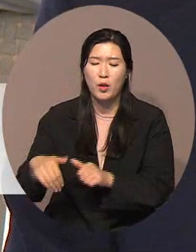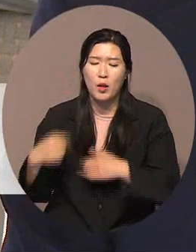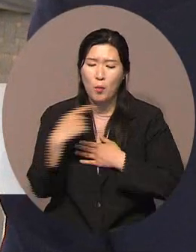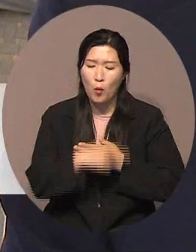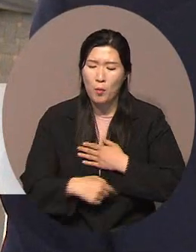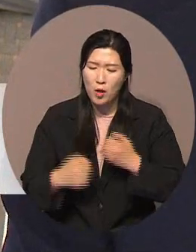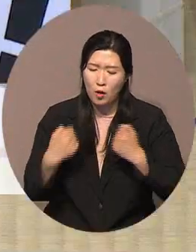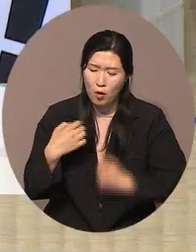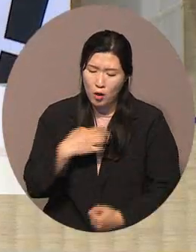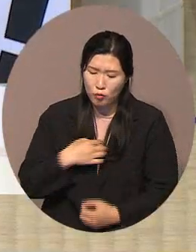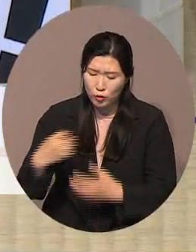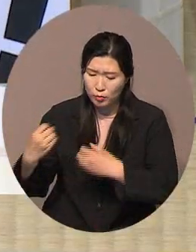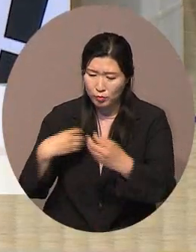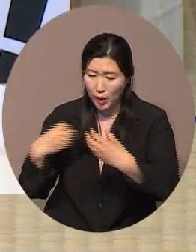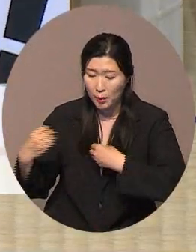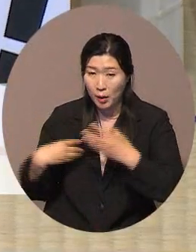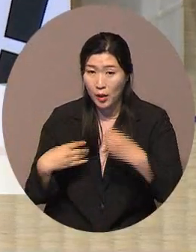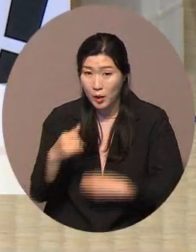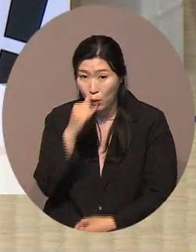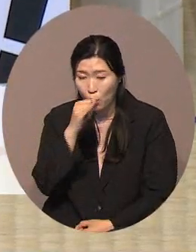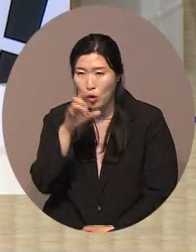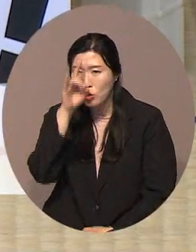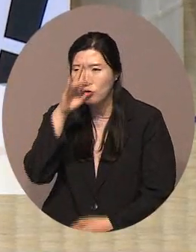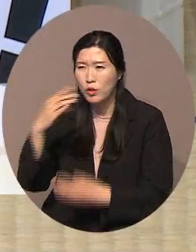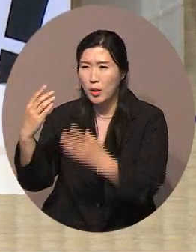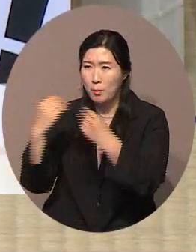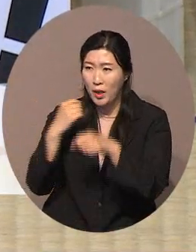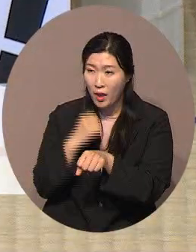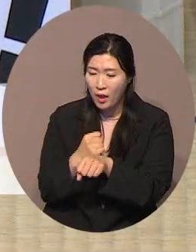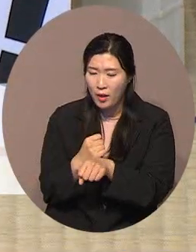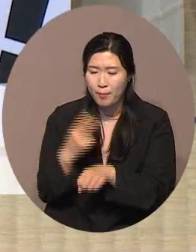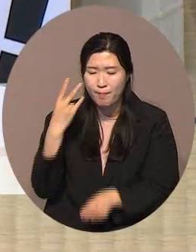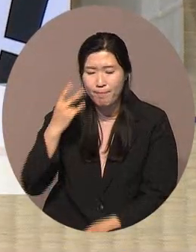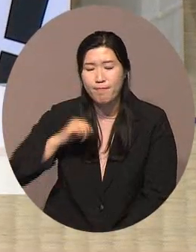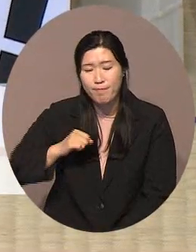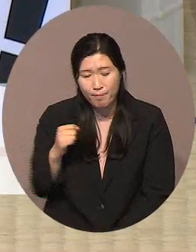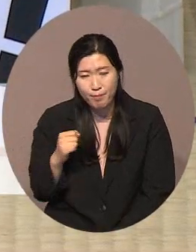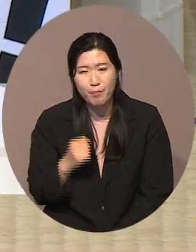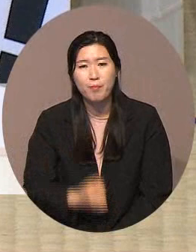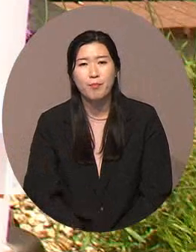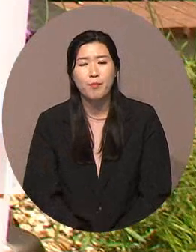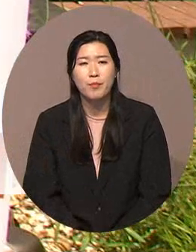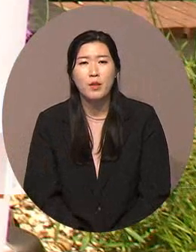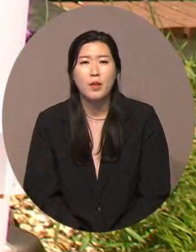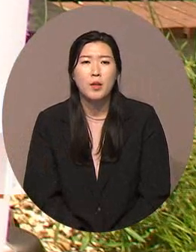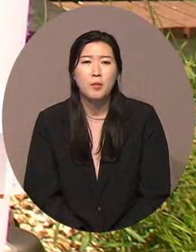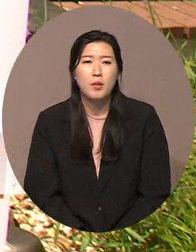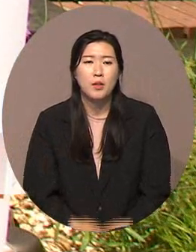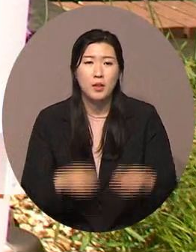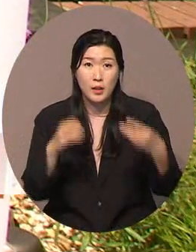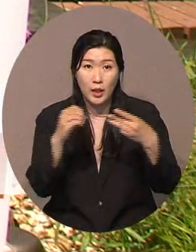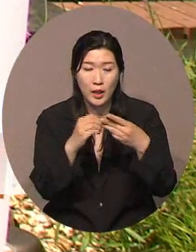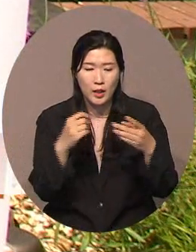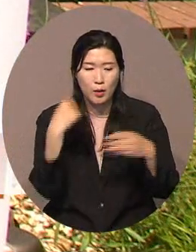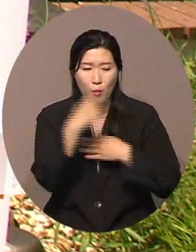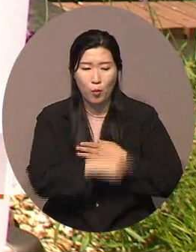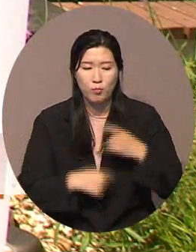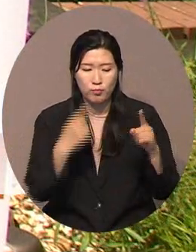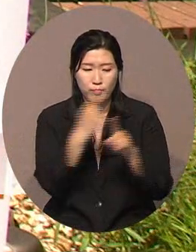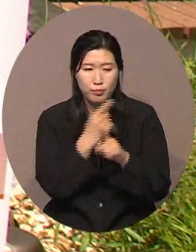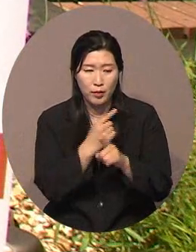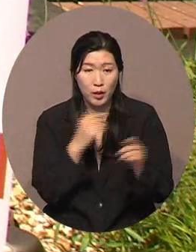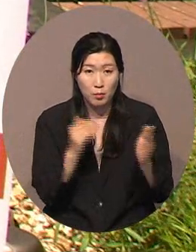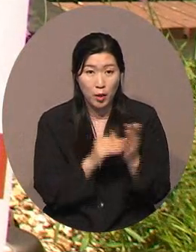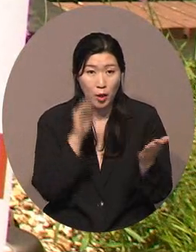측은 주변에 건강염려와 중앙당의 권고를 받아들여 단식 중단을 결정했다며 태연의료원에서 입원 치료를